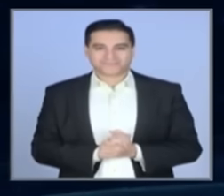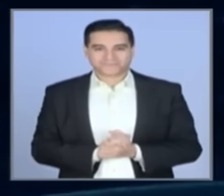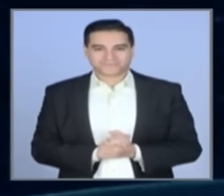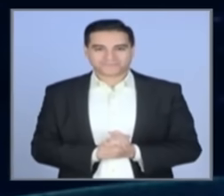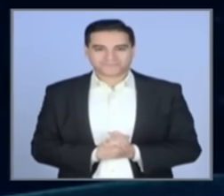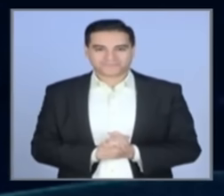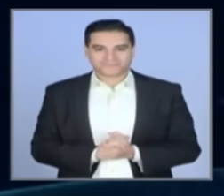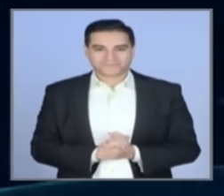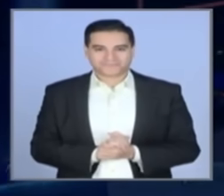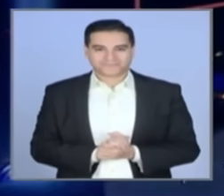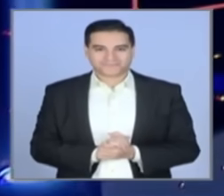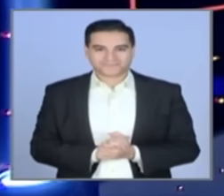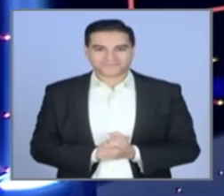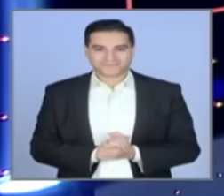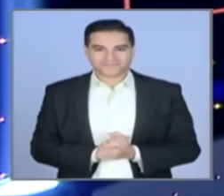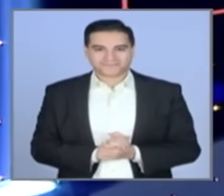تحت الضغط.